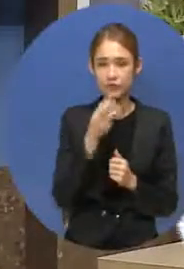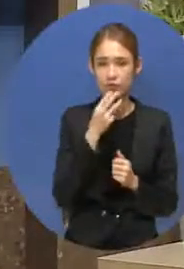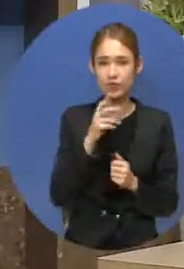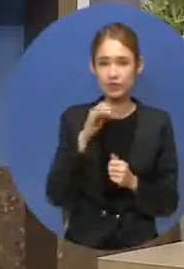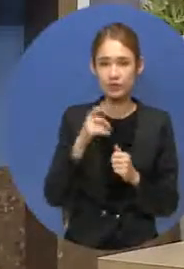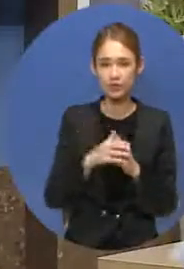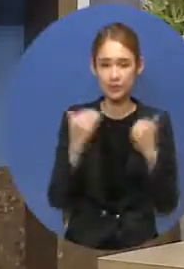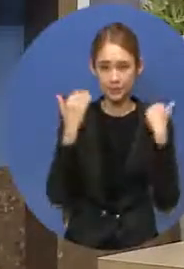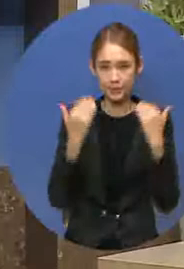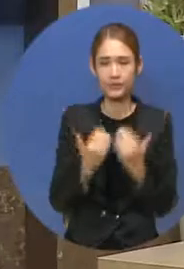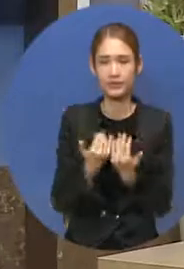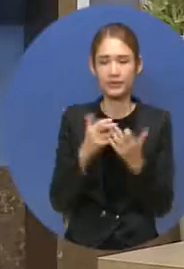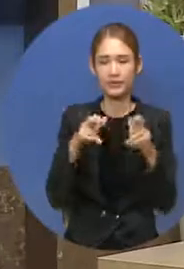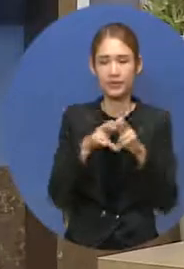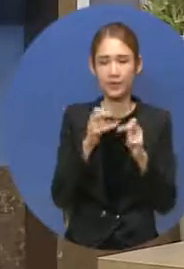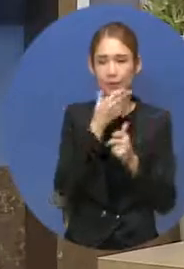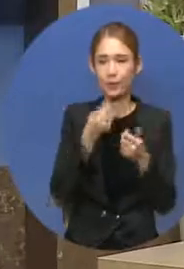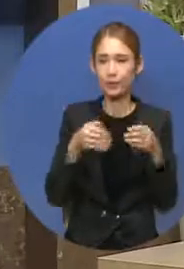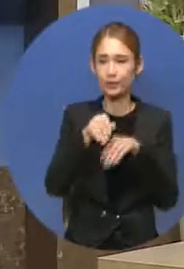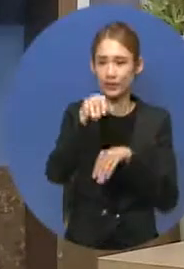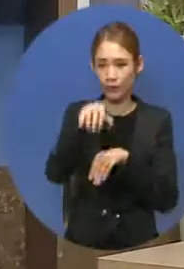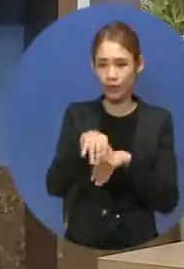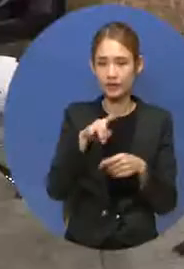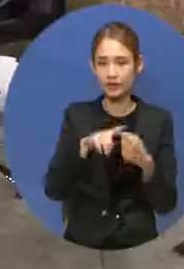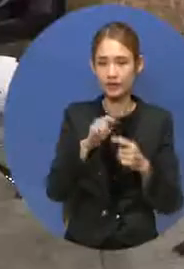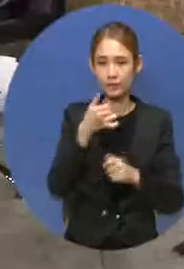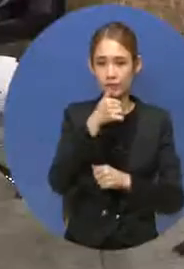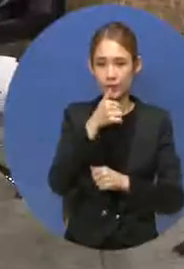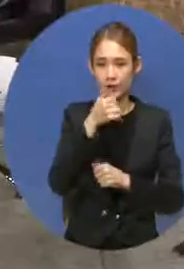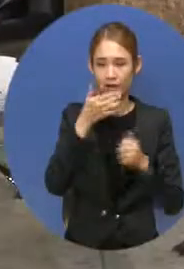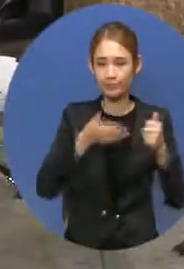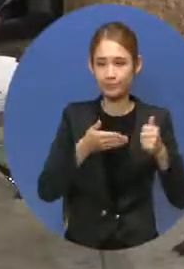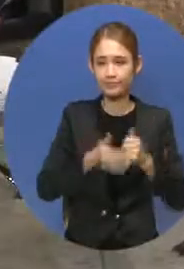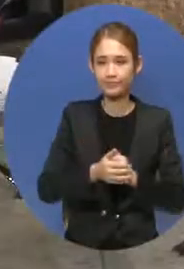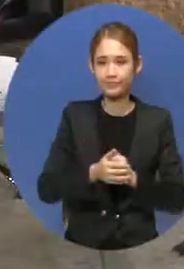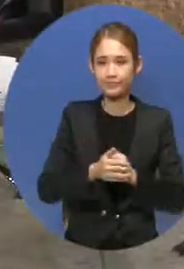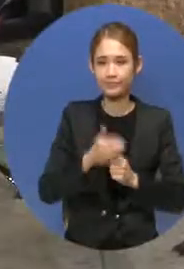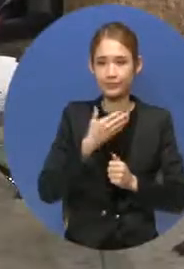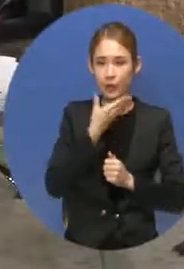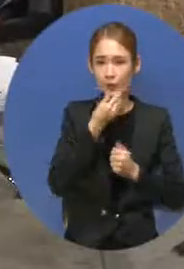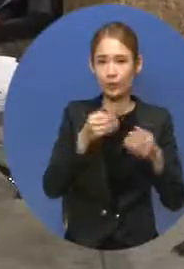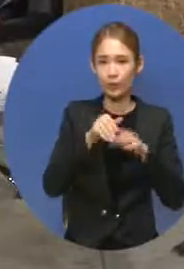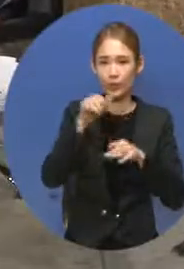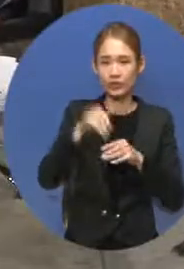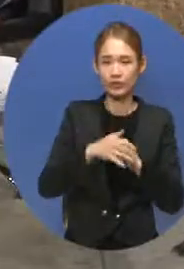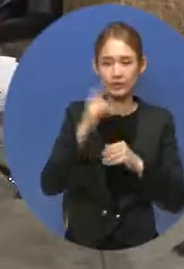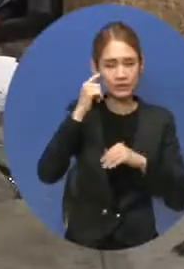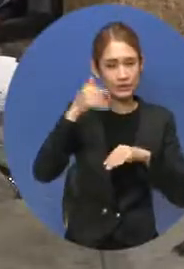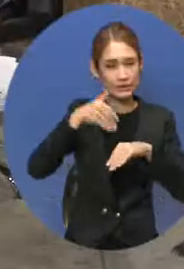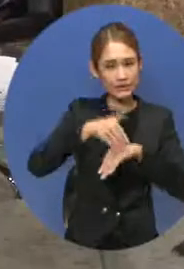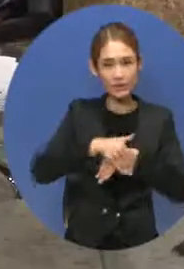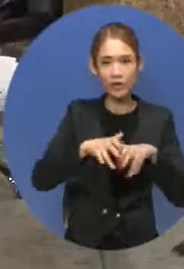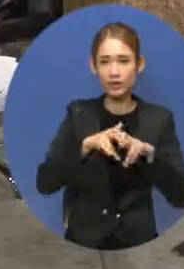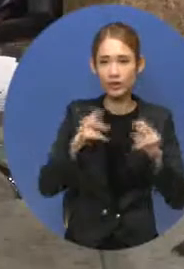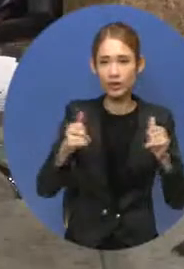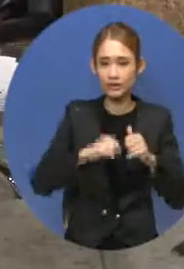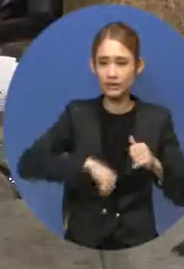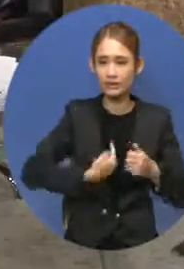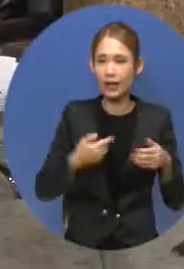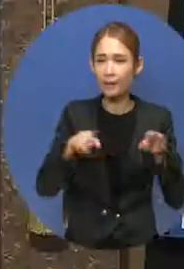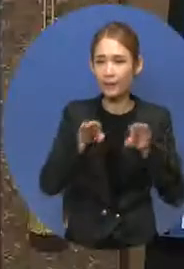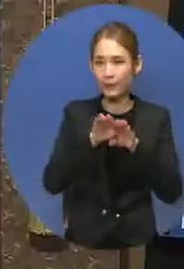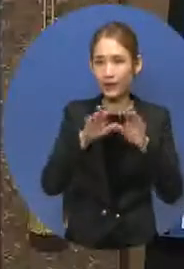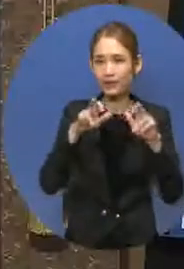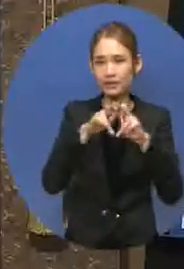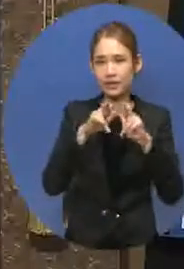서울시립 발달장애인복지관이 어떤 곳인지 궁금하거든요. 네, 저희 복지관은 지적장애와 자폐성 장애인을